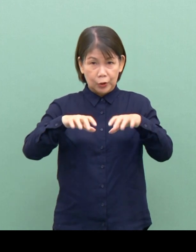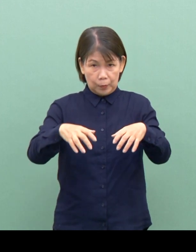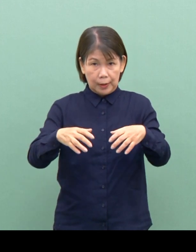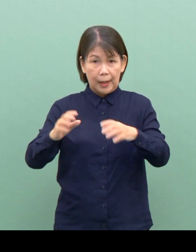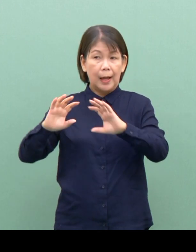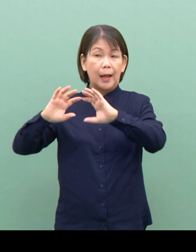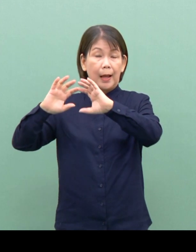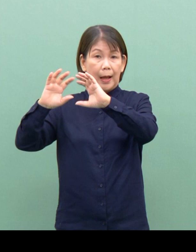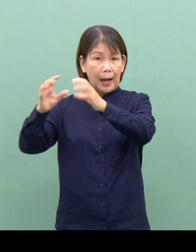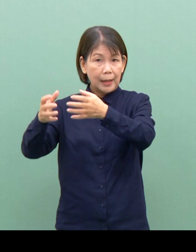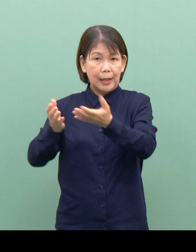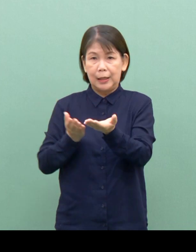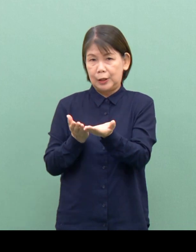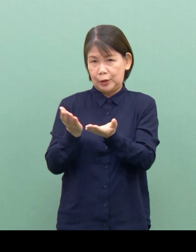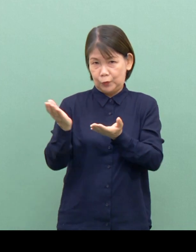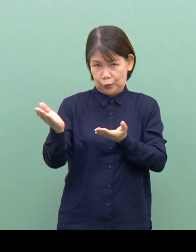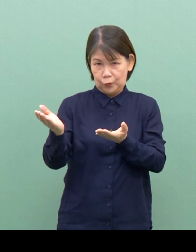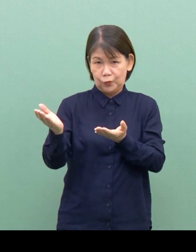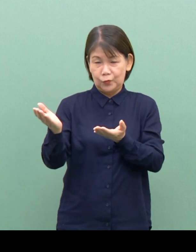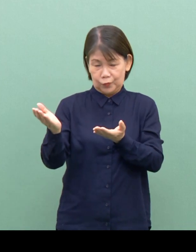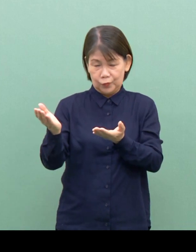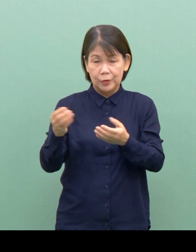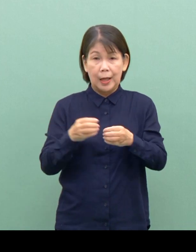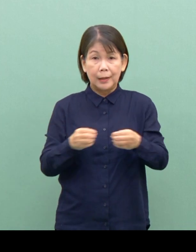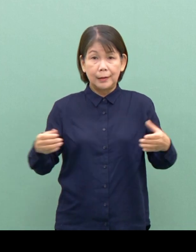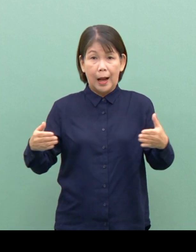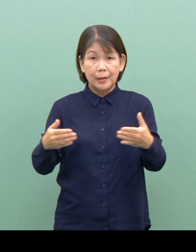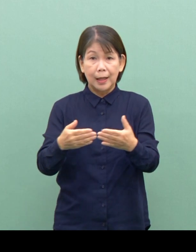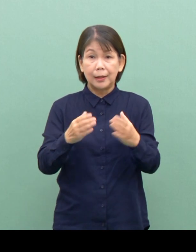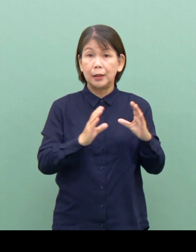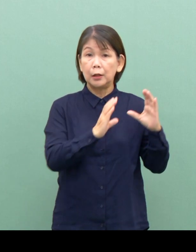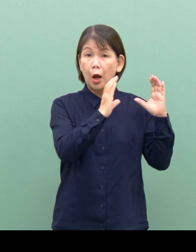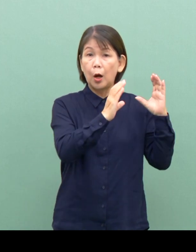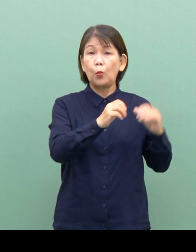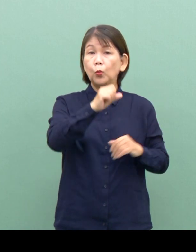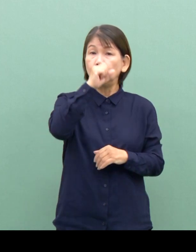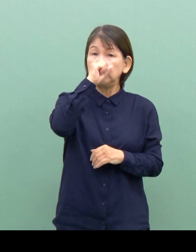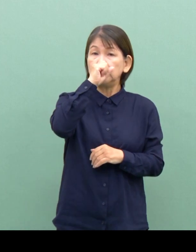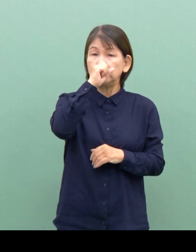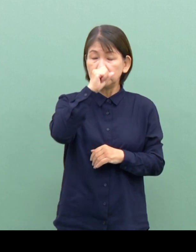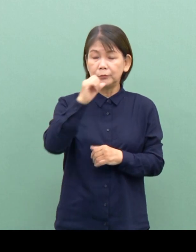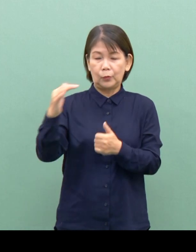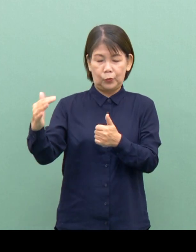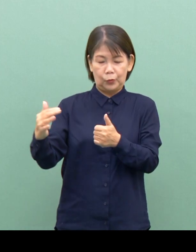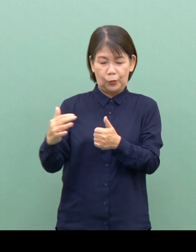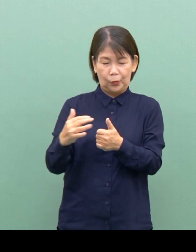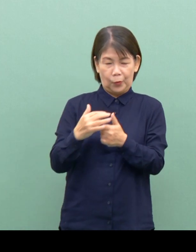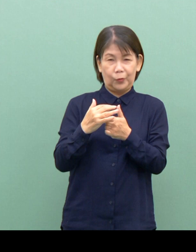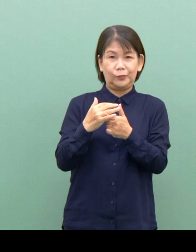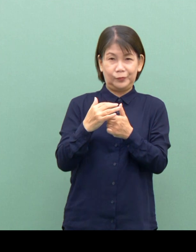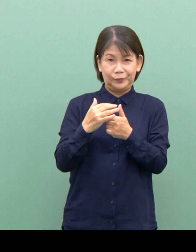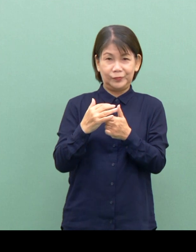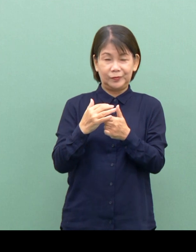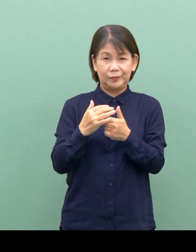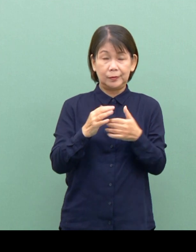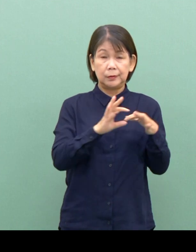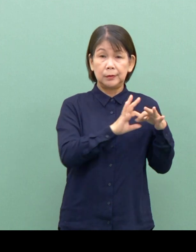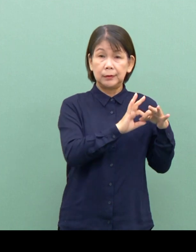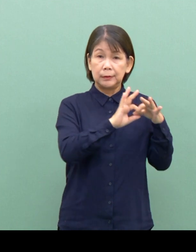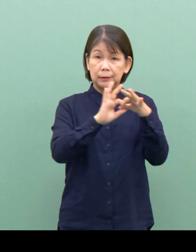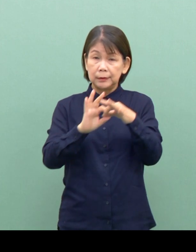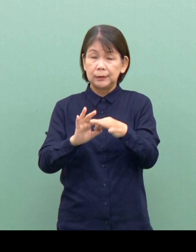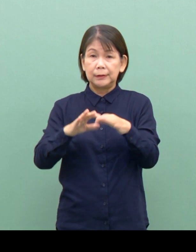の高い海産物が長崎から海外に向けて出荷され、長崎俵物として好評を博していました